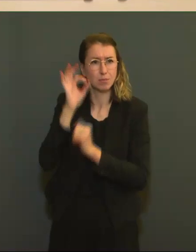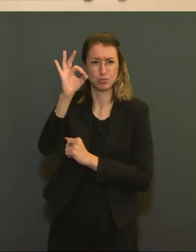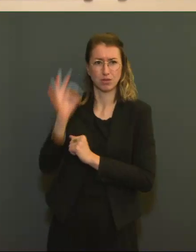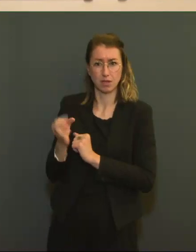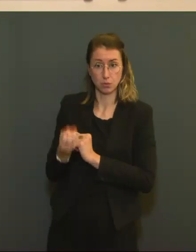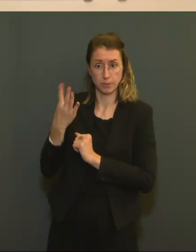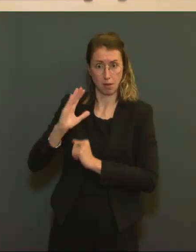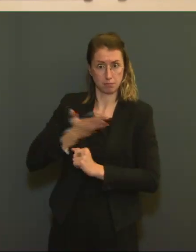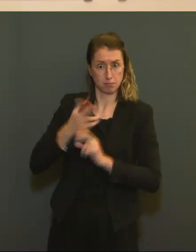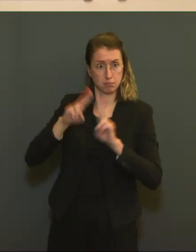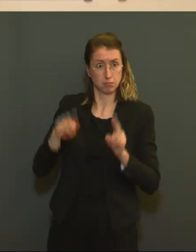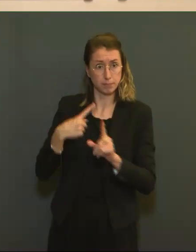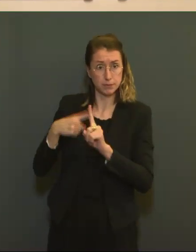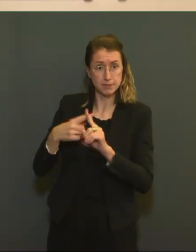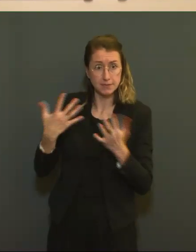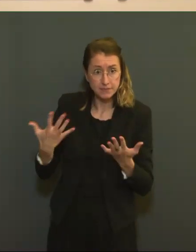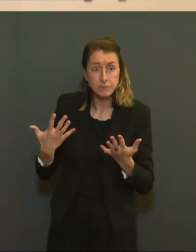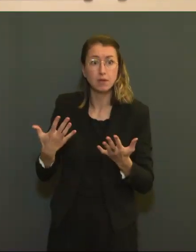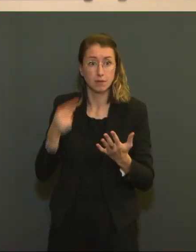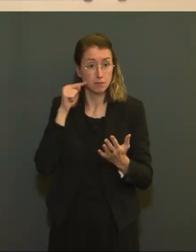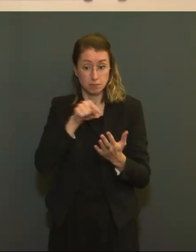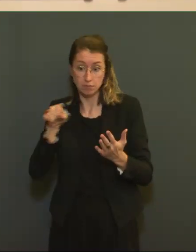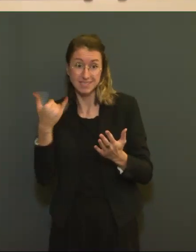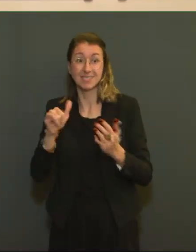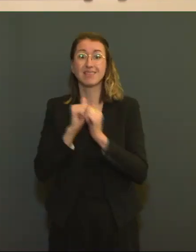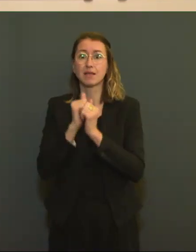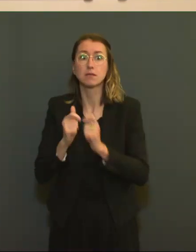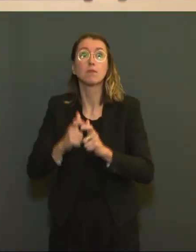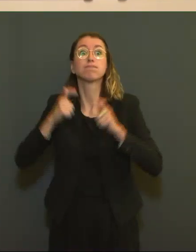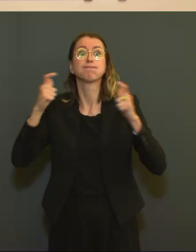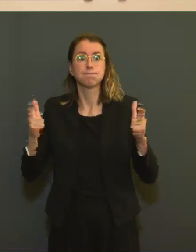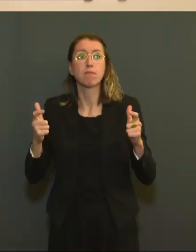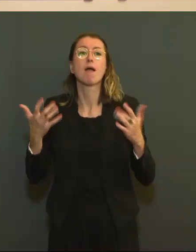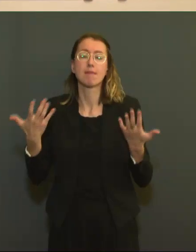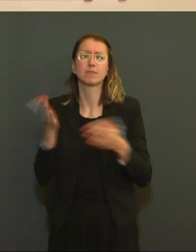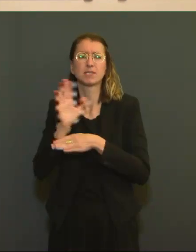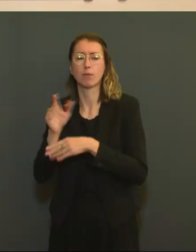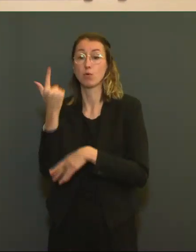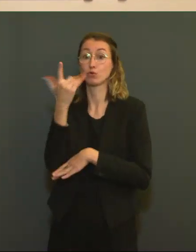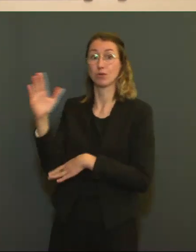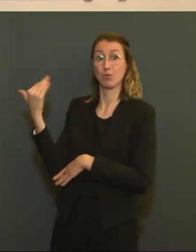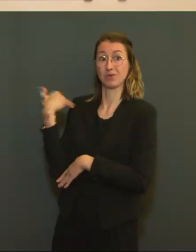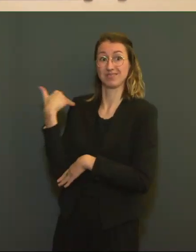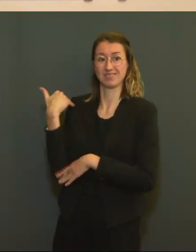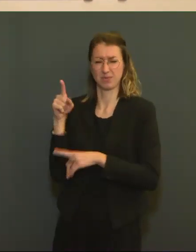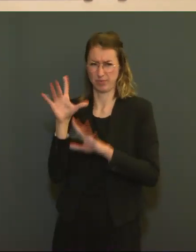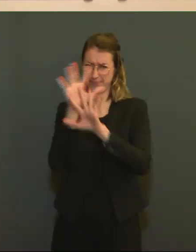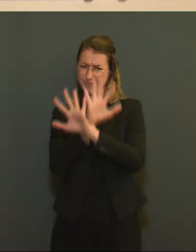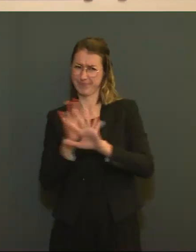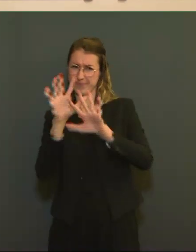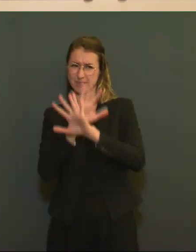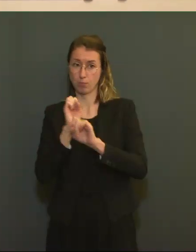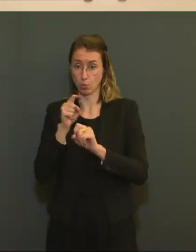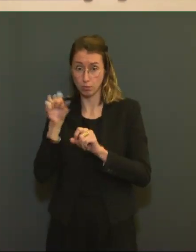biaisé par un nombre très important de tests. C'était le cas pour le Luxembourg par exemple pendant un certain temps. Malheureusement